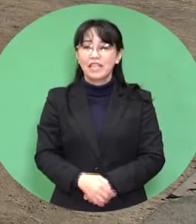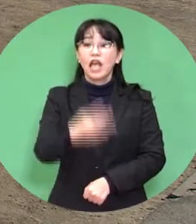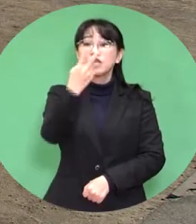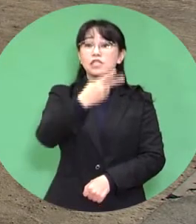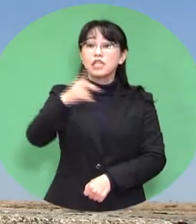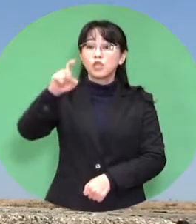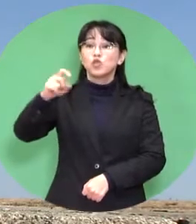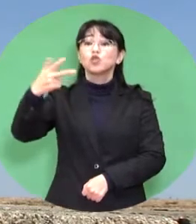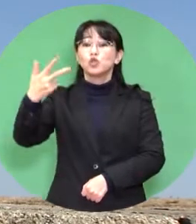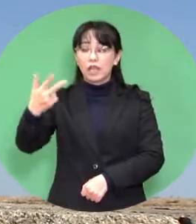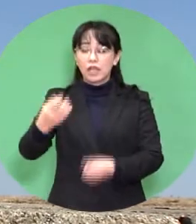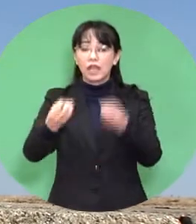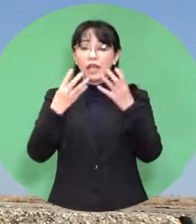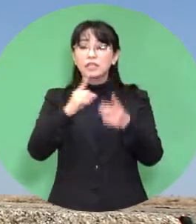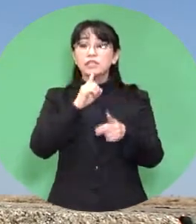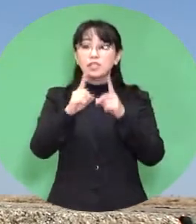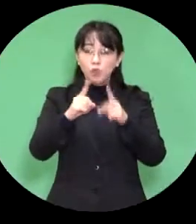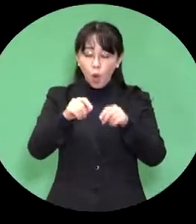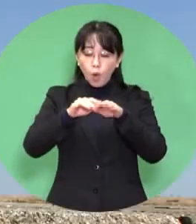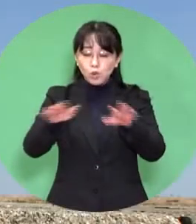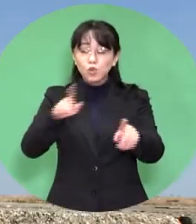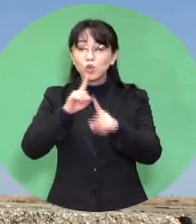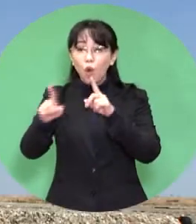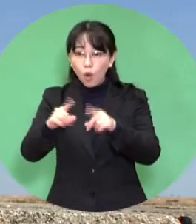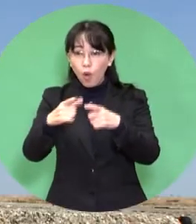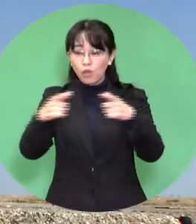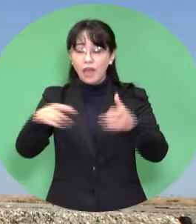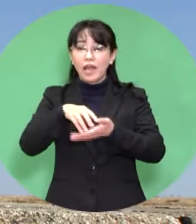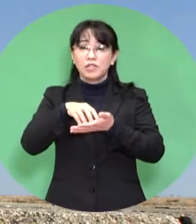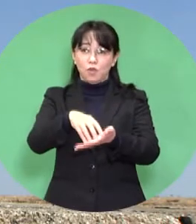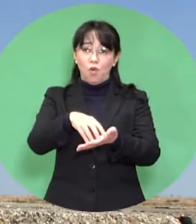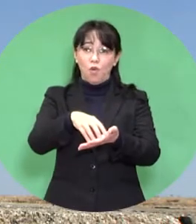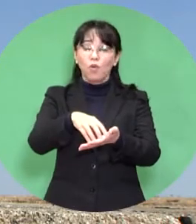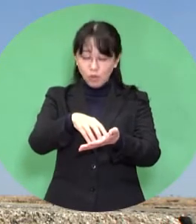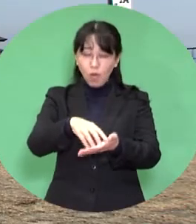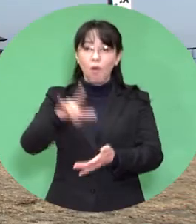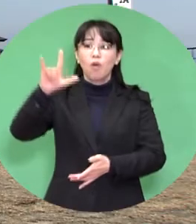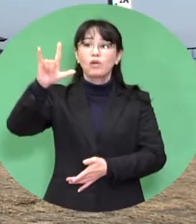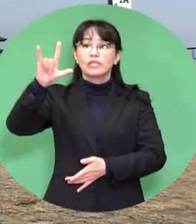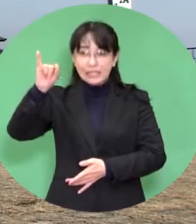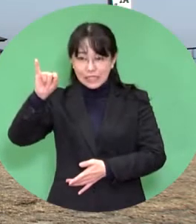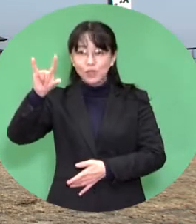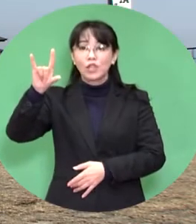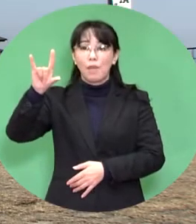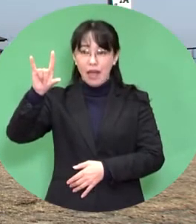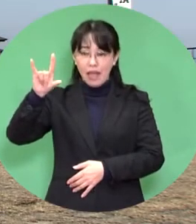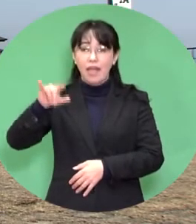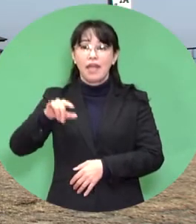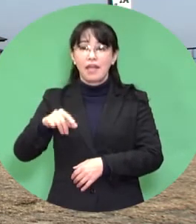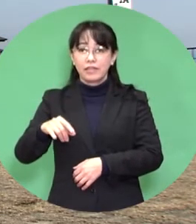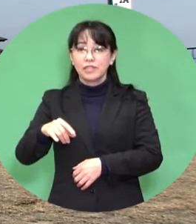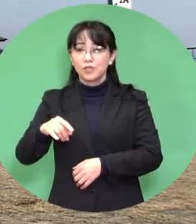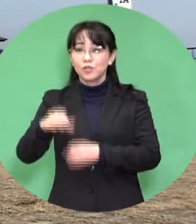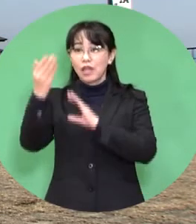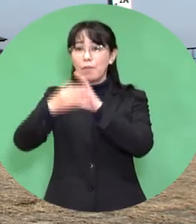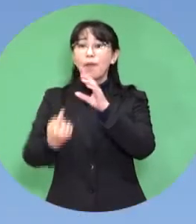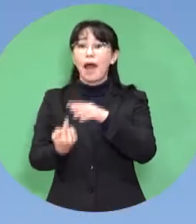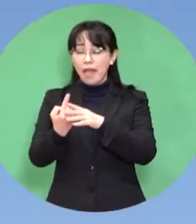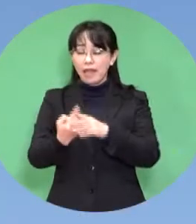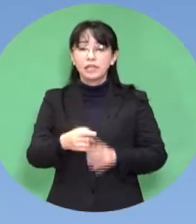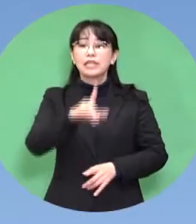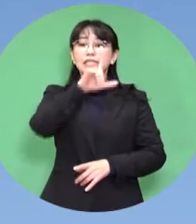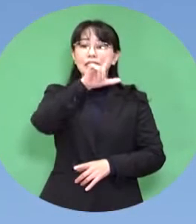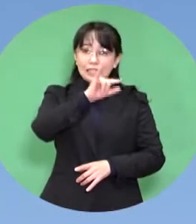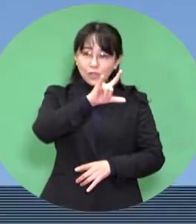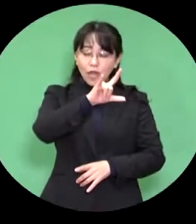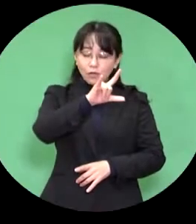2017年の新語・流行語大賞に輝いたインスタ映え。 SNS のインスタグラムと写